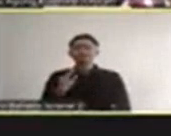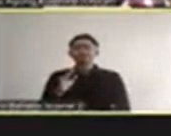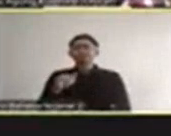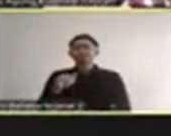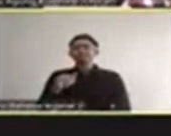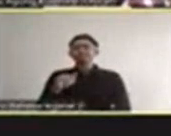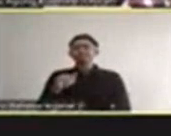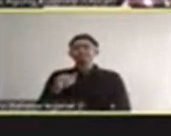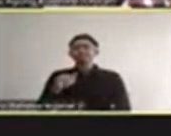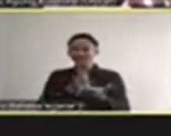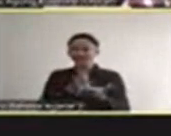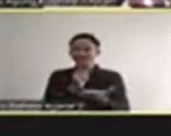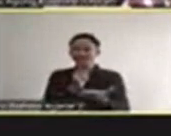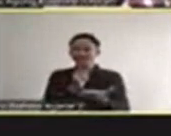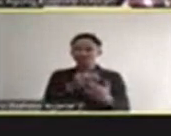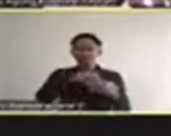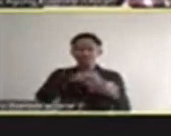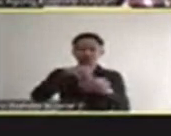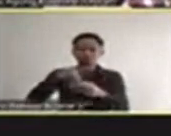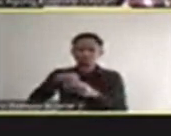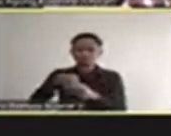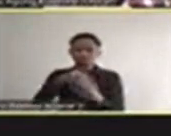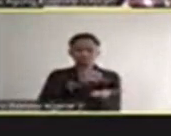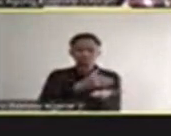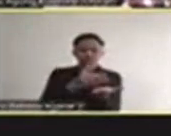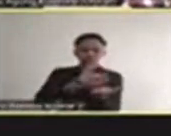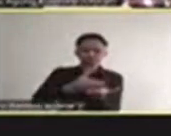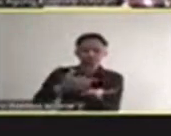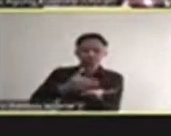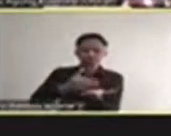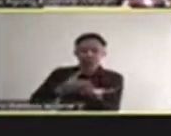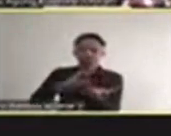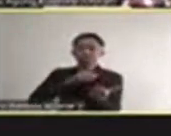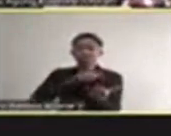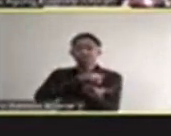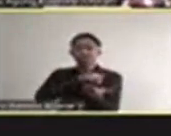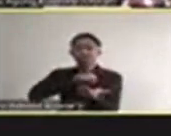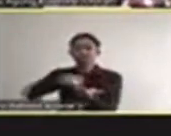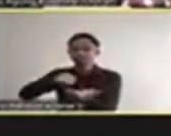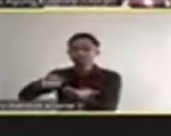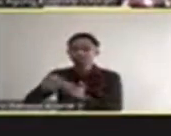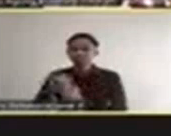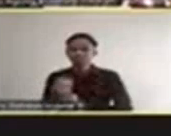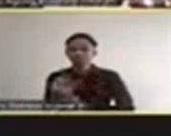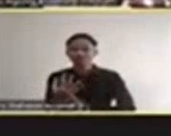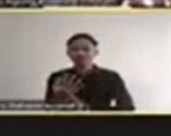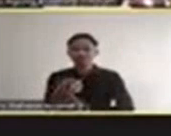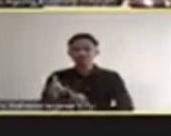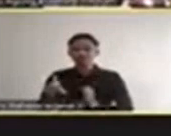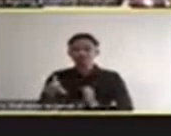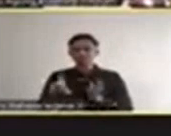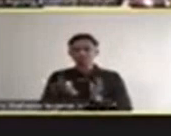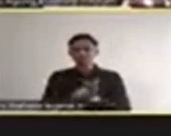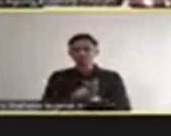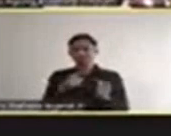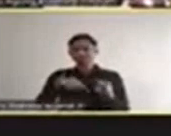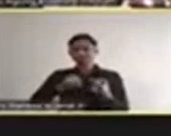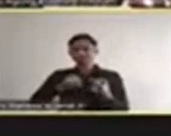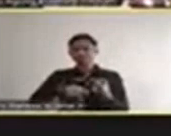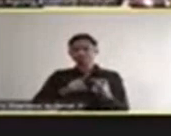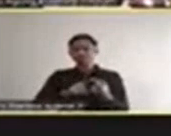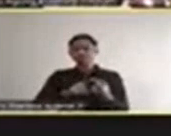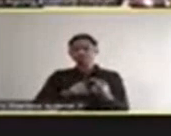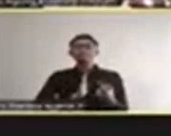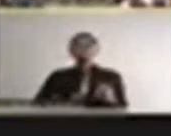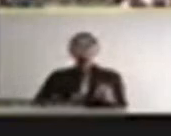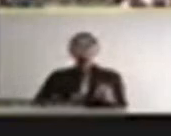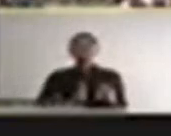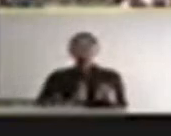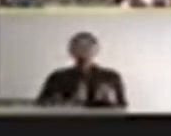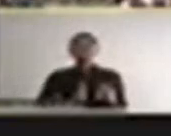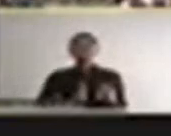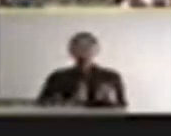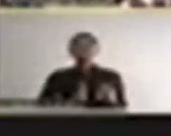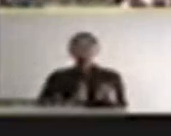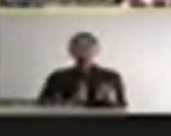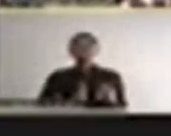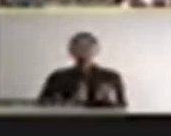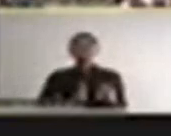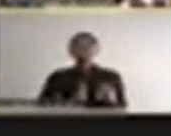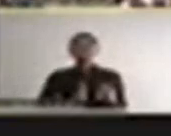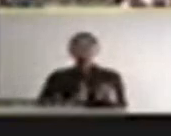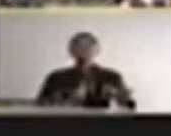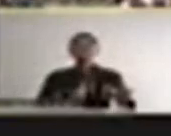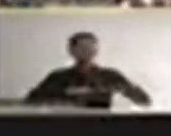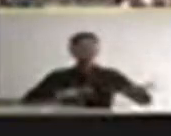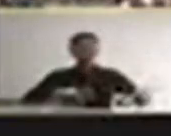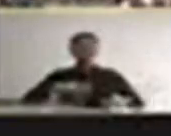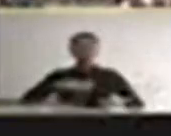beberapa masukan-masukan yang sifatnya pertama prinsip untuk memastikan pemenuhan hak anak untuk mendapatkan akses